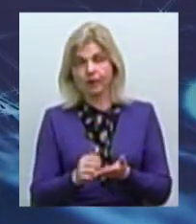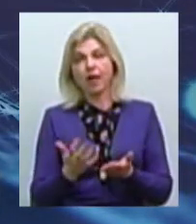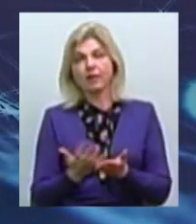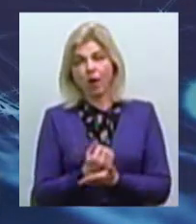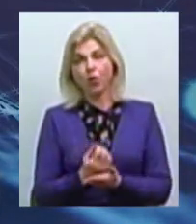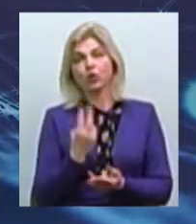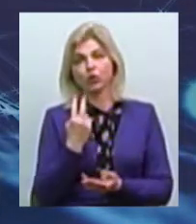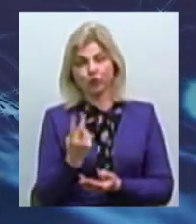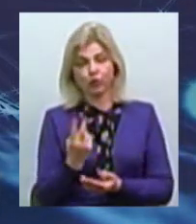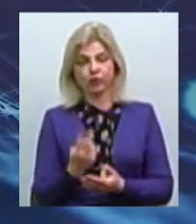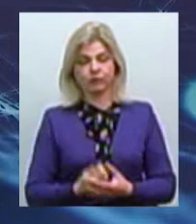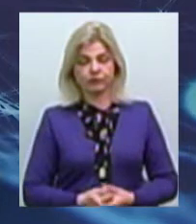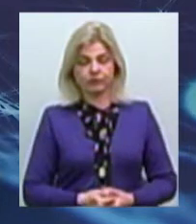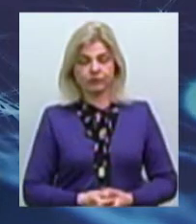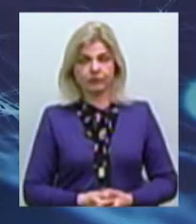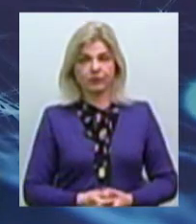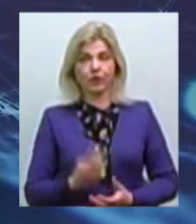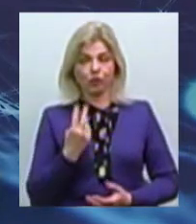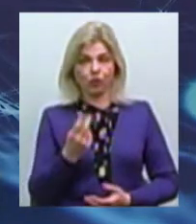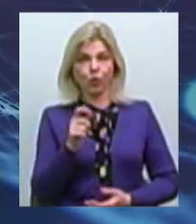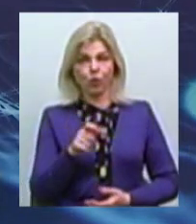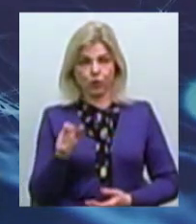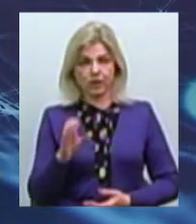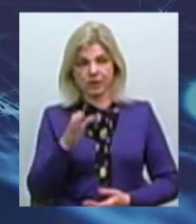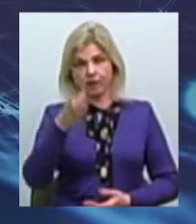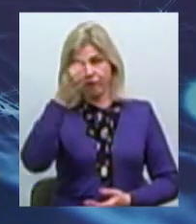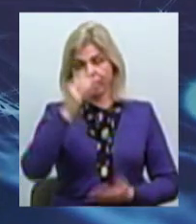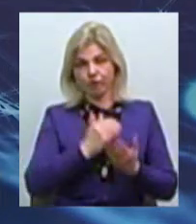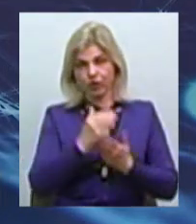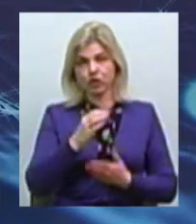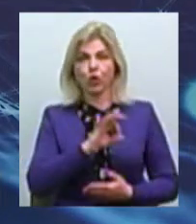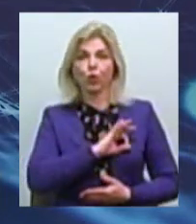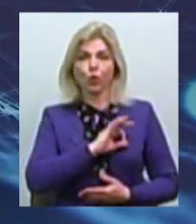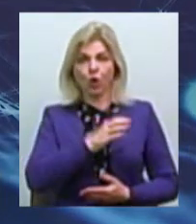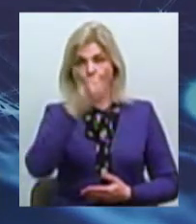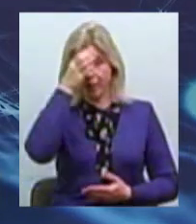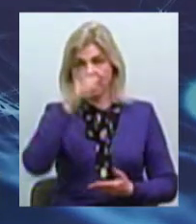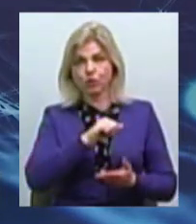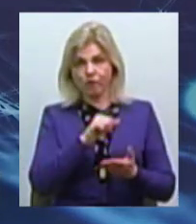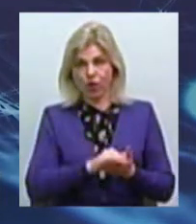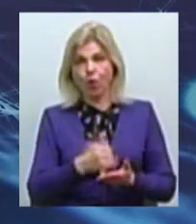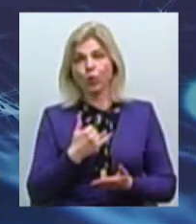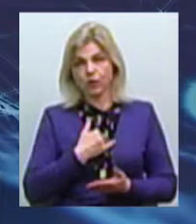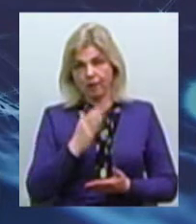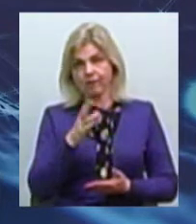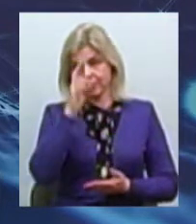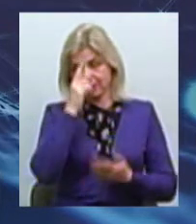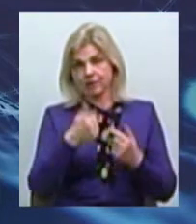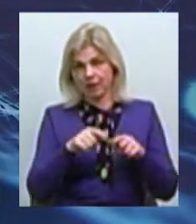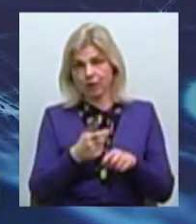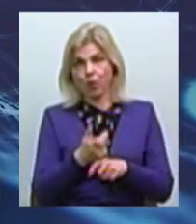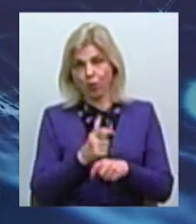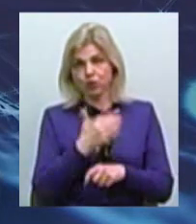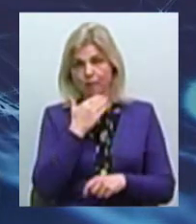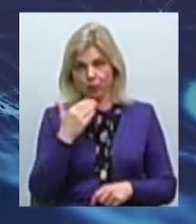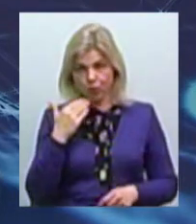двух людей с высшим юридическим образованием а у нас их в стране очень много